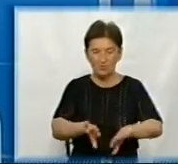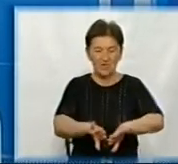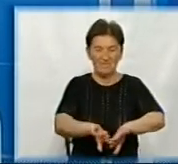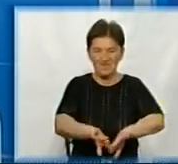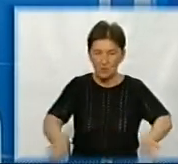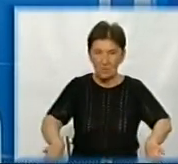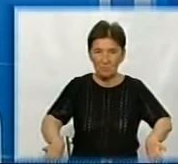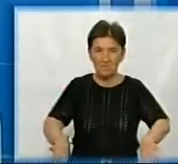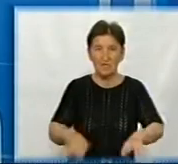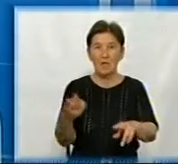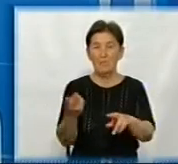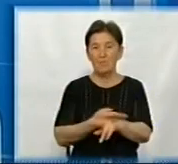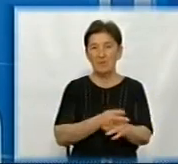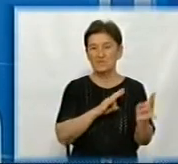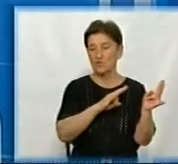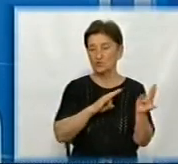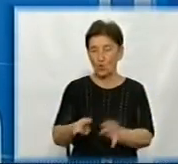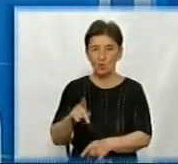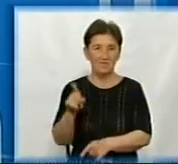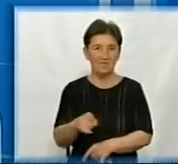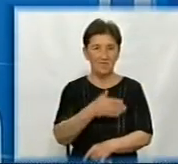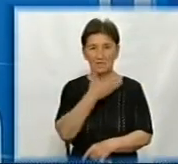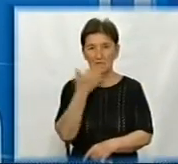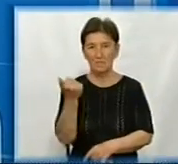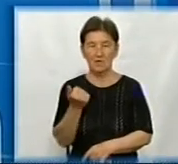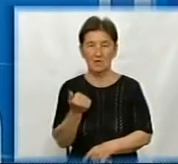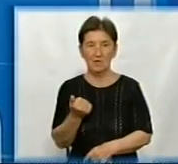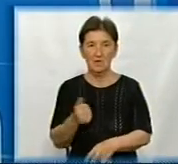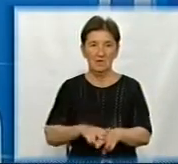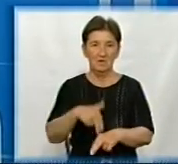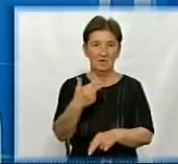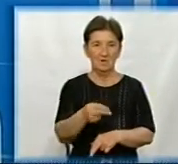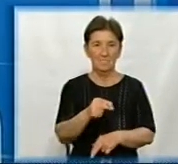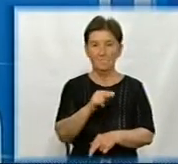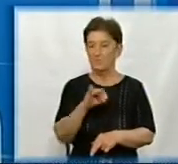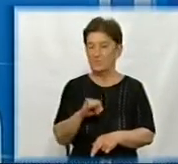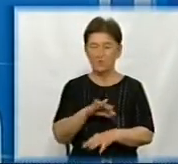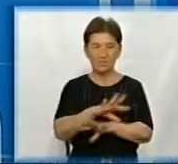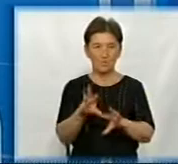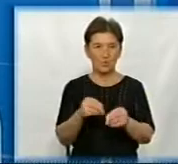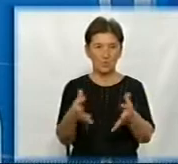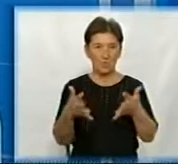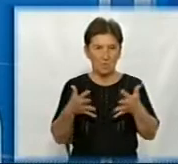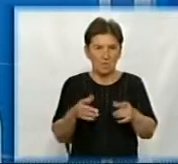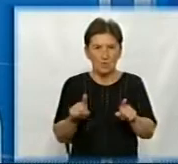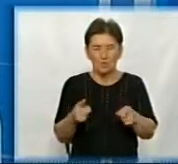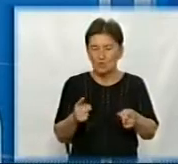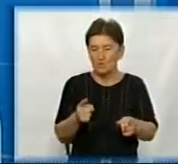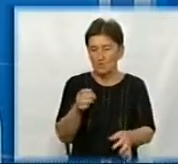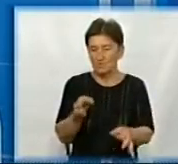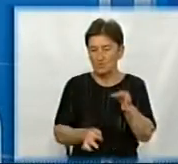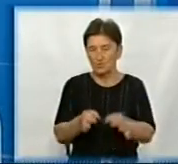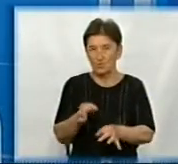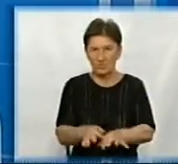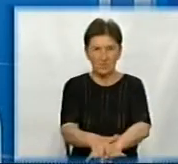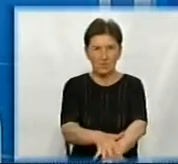сімейні котельні, без шкоди він не має права на відшкодування їхньої вартості. Чітко все зрозуміло, чому в суді тяглося все